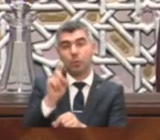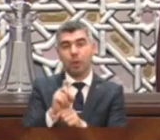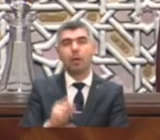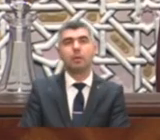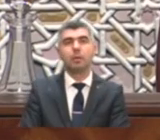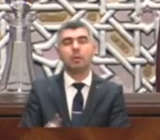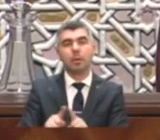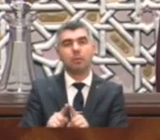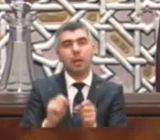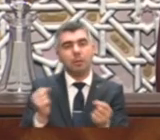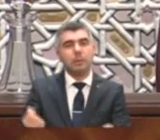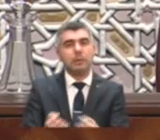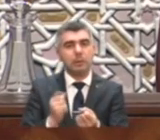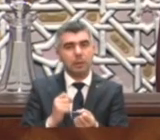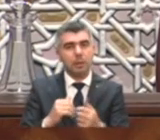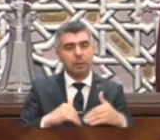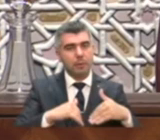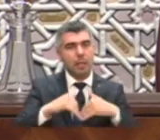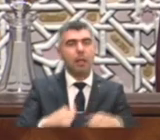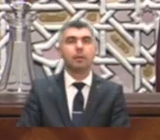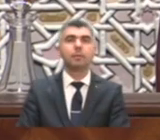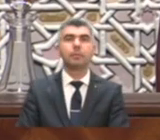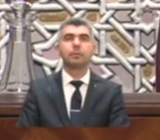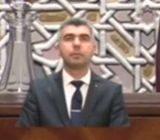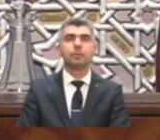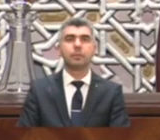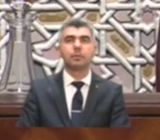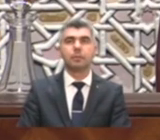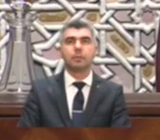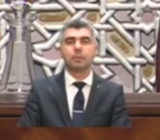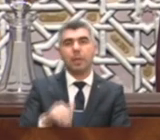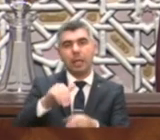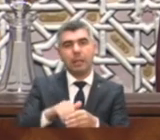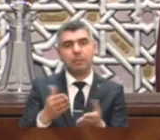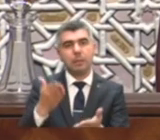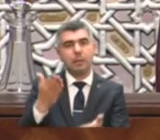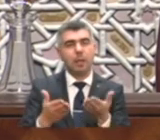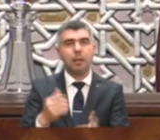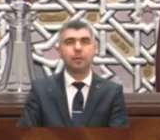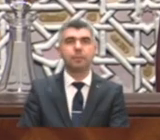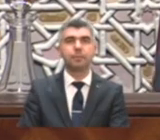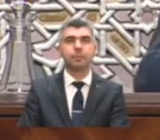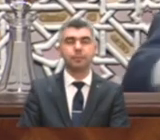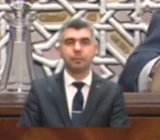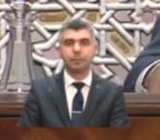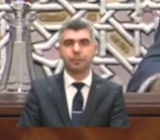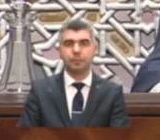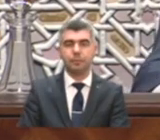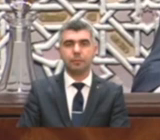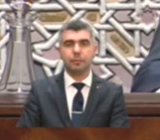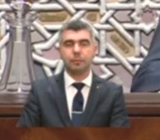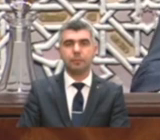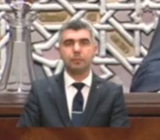قطاع اللوجستيك للسيدات والسادة النواب المحترمين عن فريق الاستقلالي للوحدة والتعادلية. تفضل السيد نائب